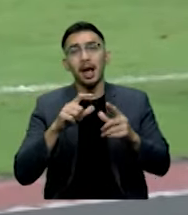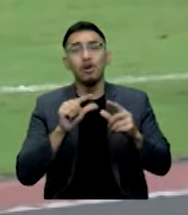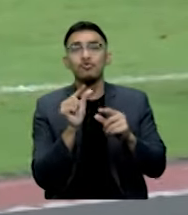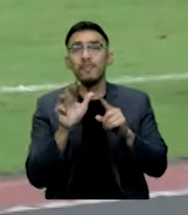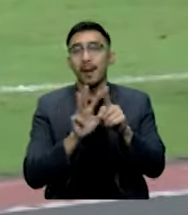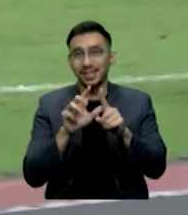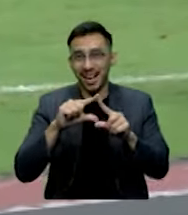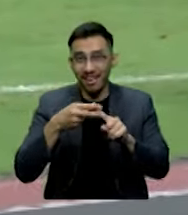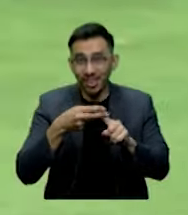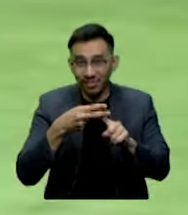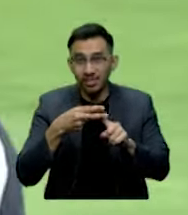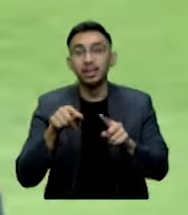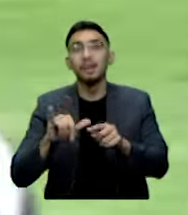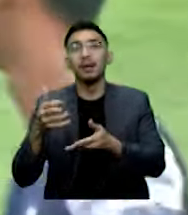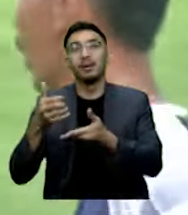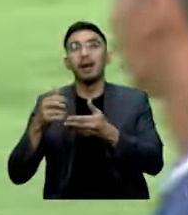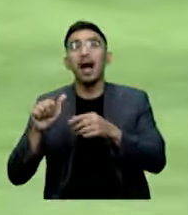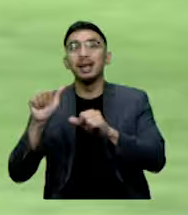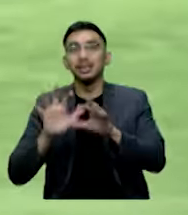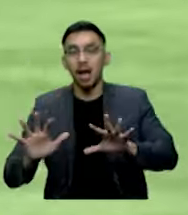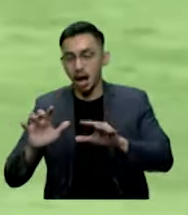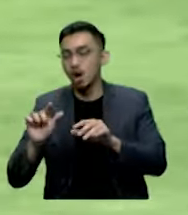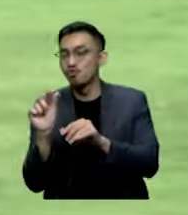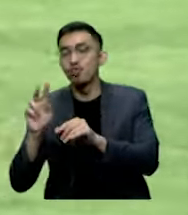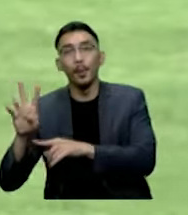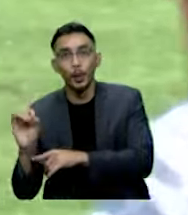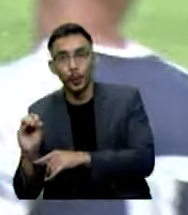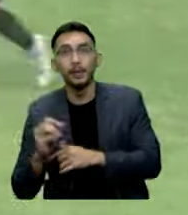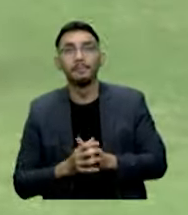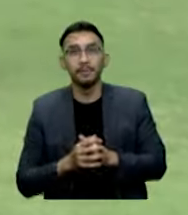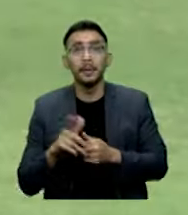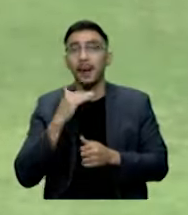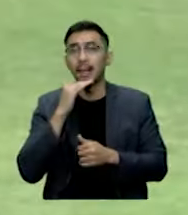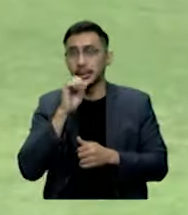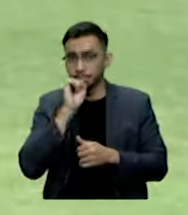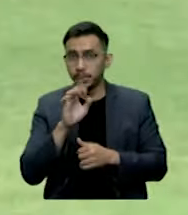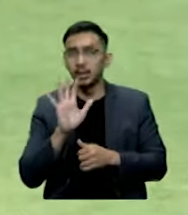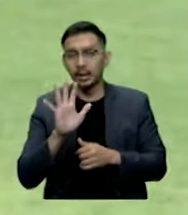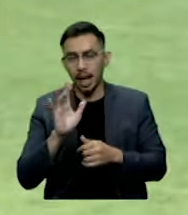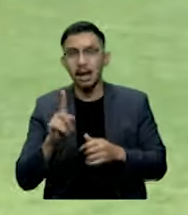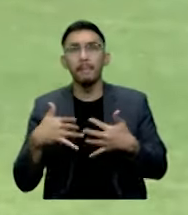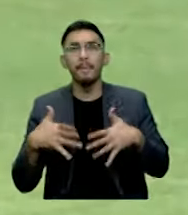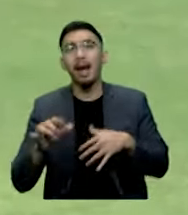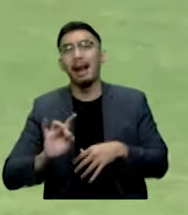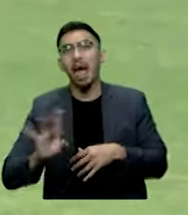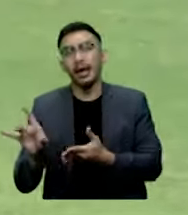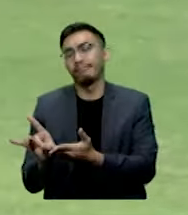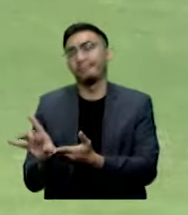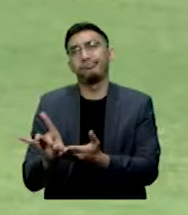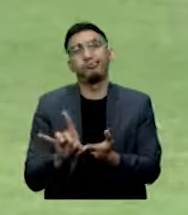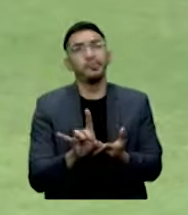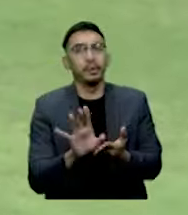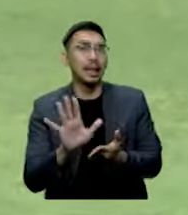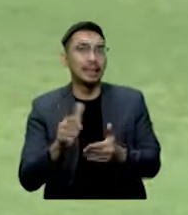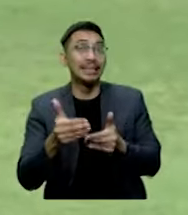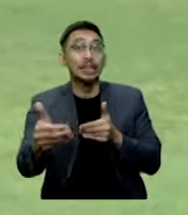dan kualifikasi Piala Asia U20. Pelatih Indra Syafri memastikan akan ada pemain lain yang tereliminasi di sesi 2 nanti.